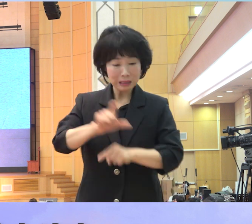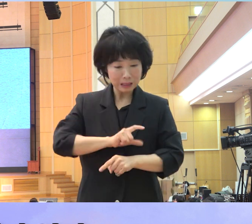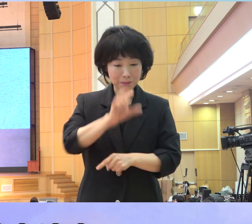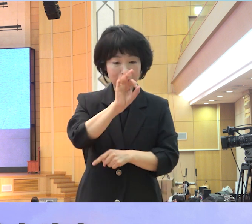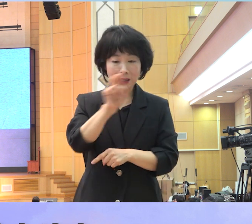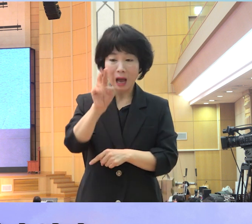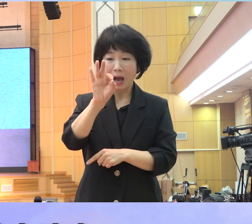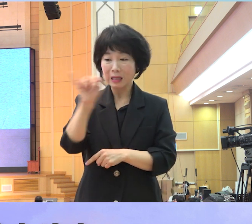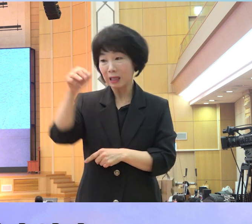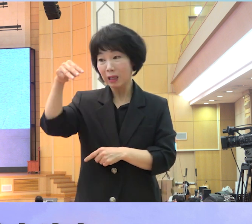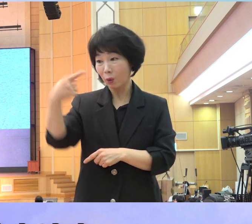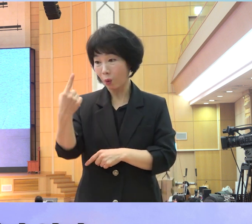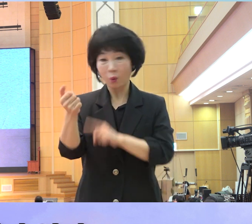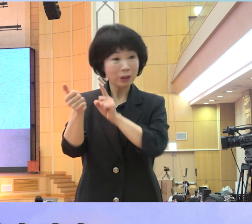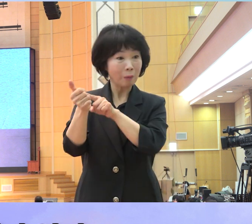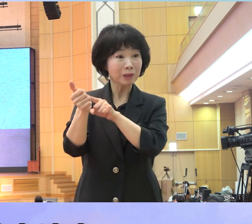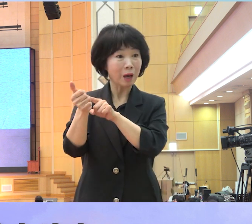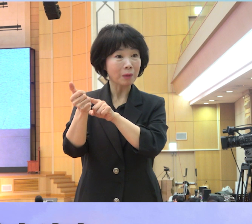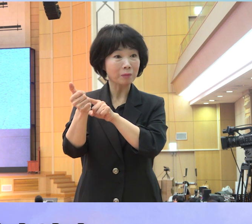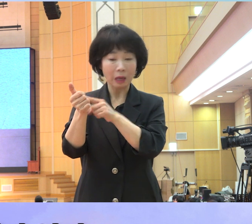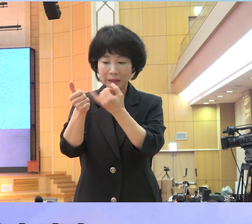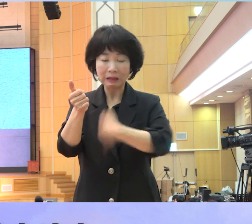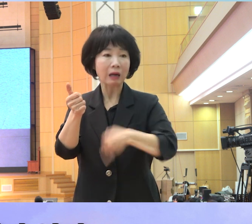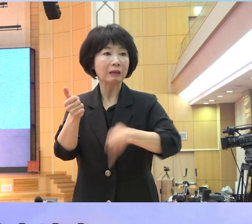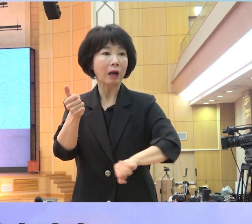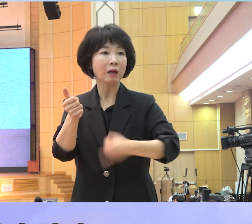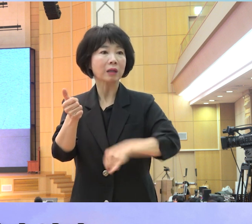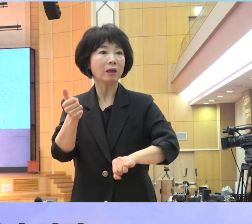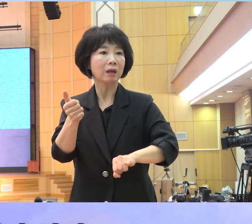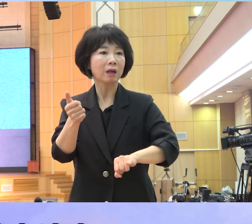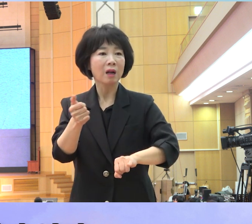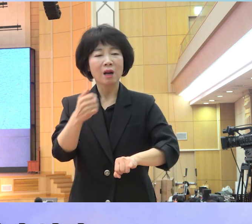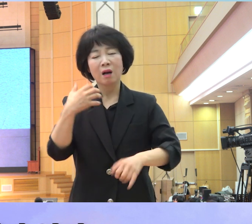하는 이 회당장의 딸이 죽어갑니다.